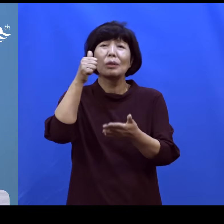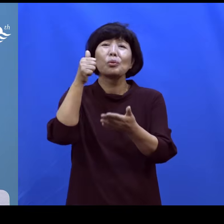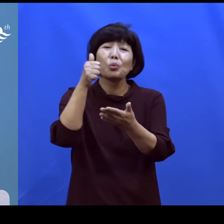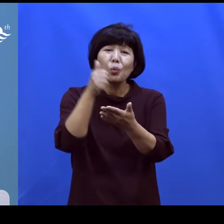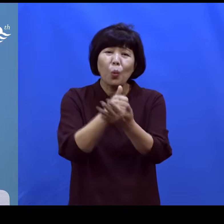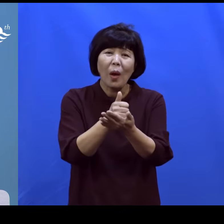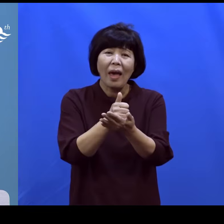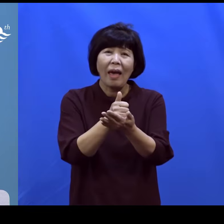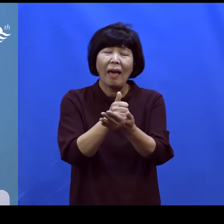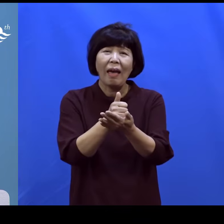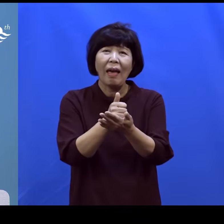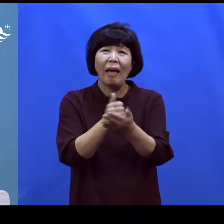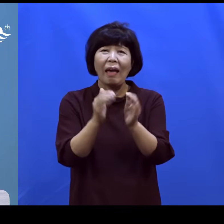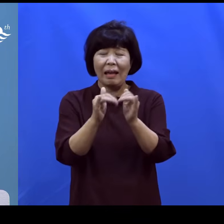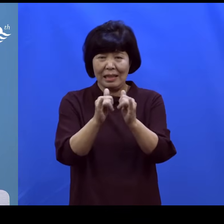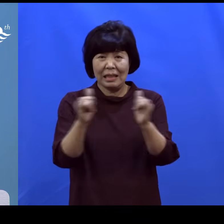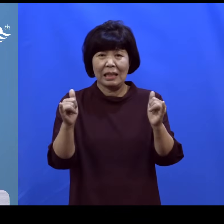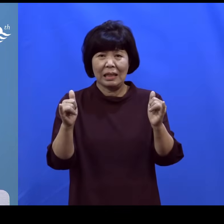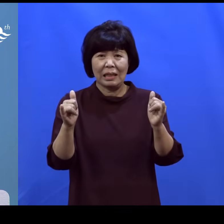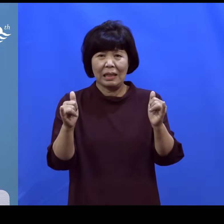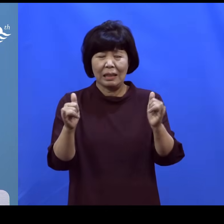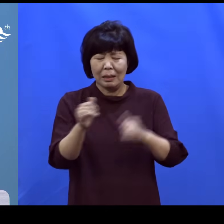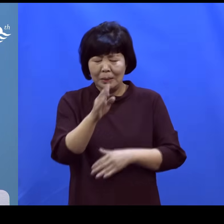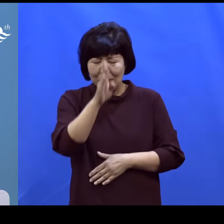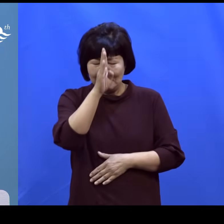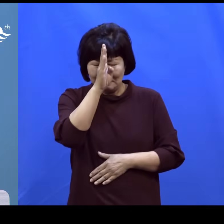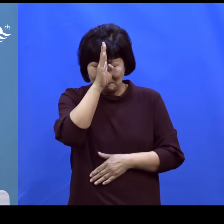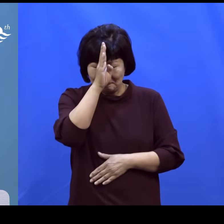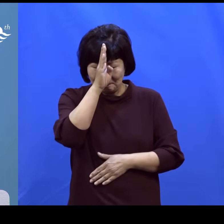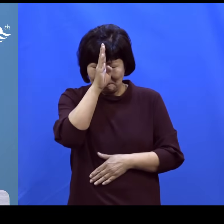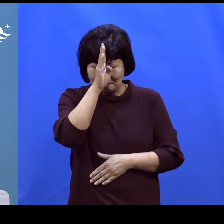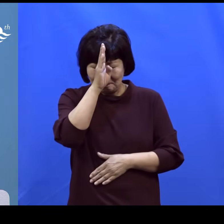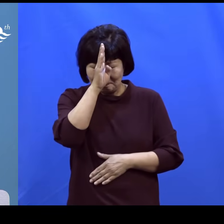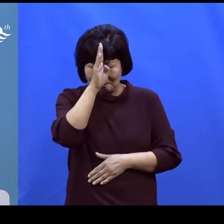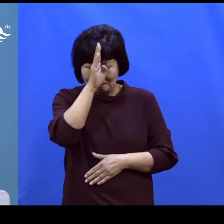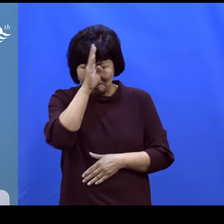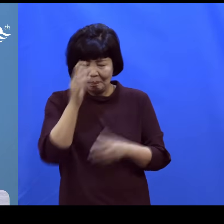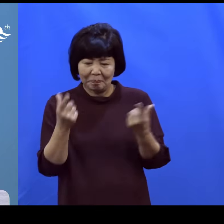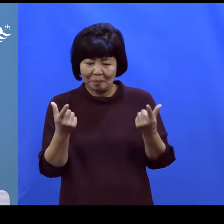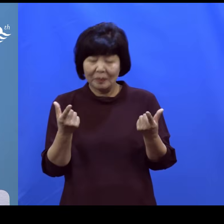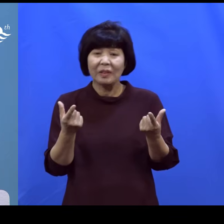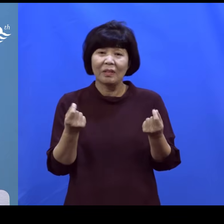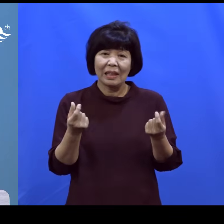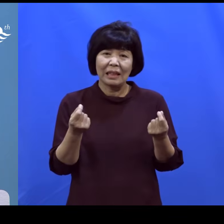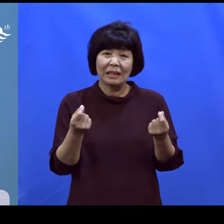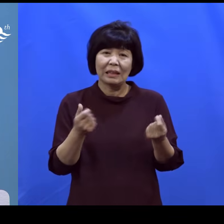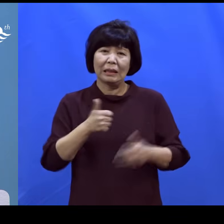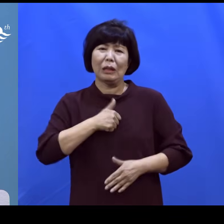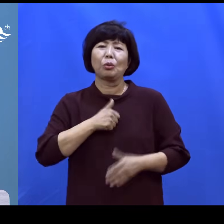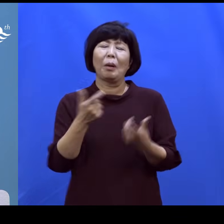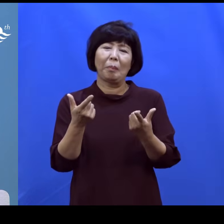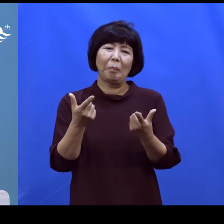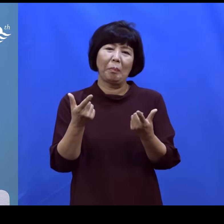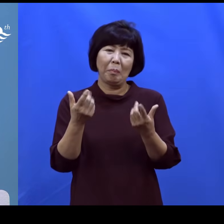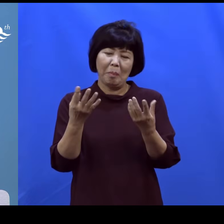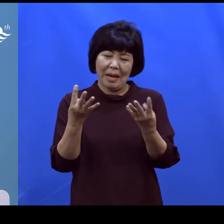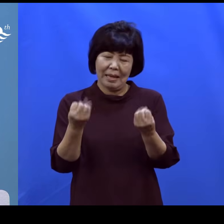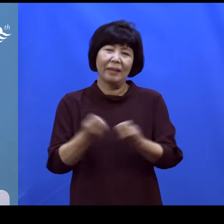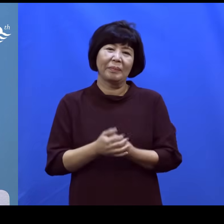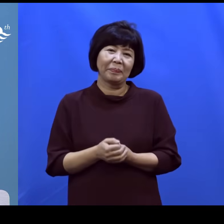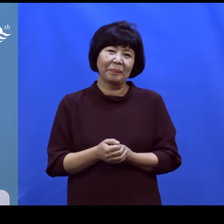자존감, 그래서 병적인 자존감이 많아요. 그게 자기예요. 자기에게 너무 집착하는 거예요. 자기에게 너무 예민한